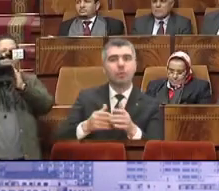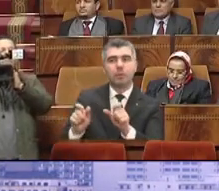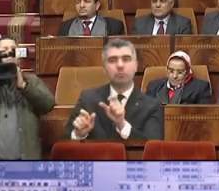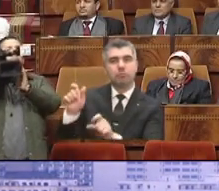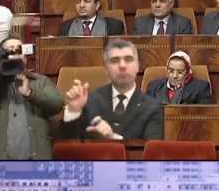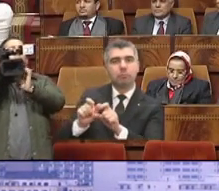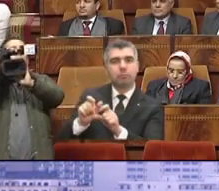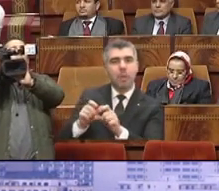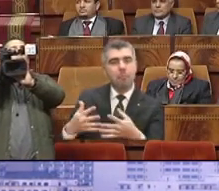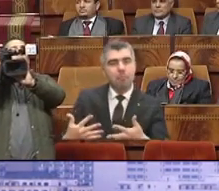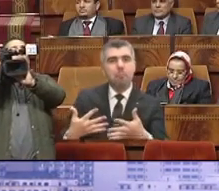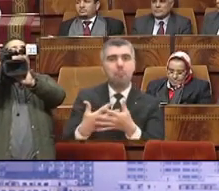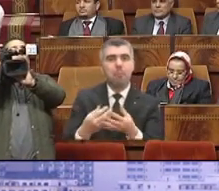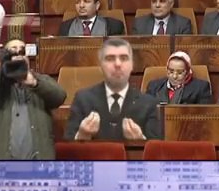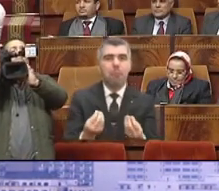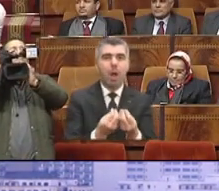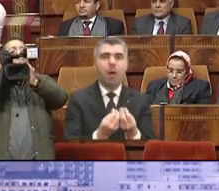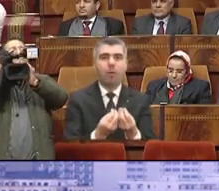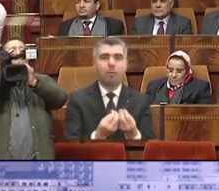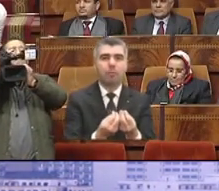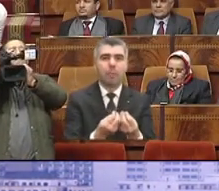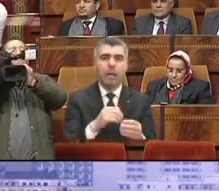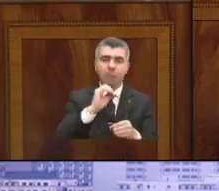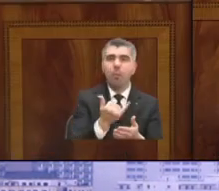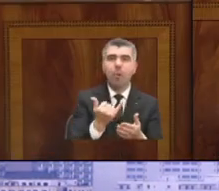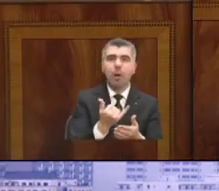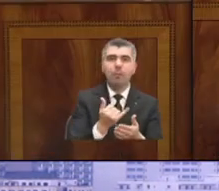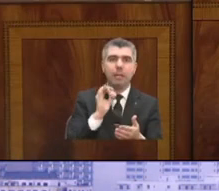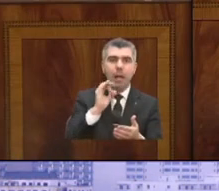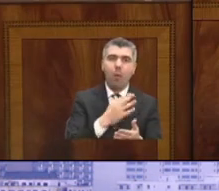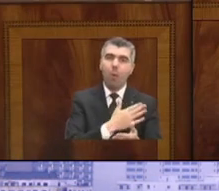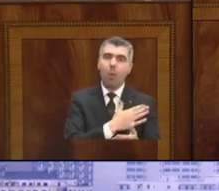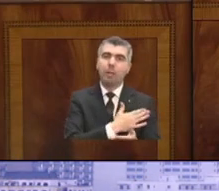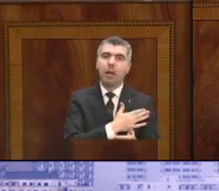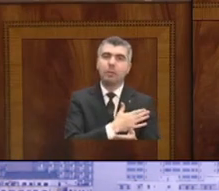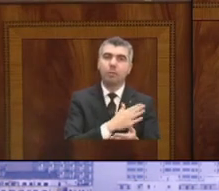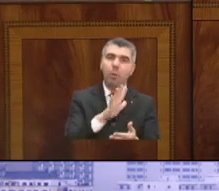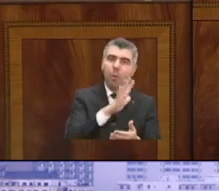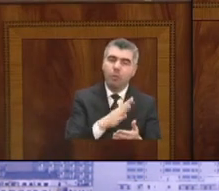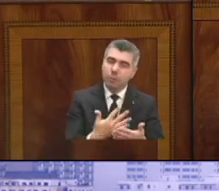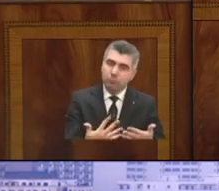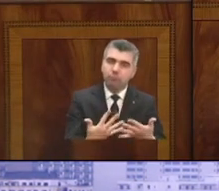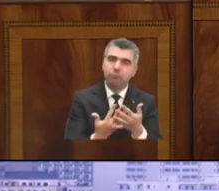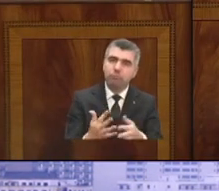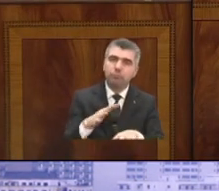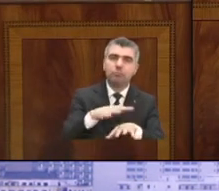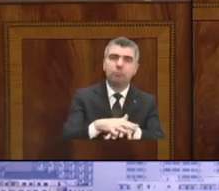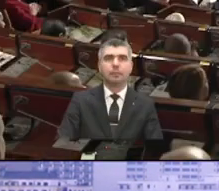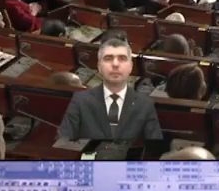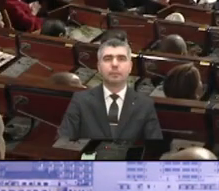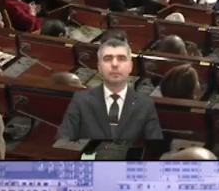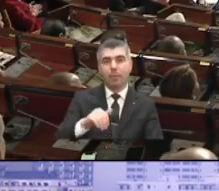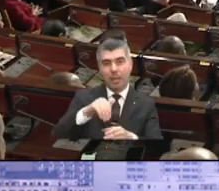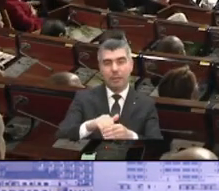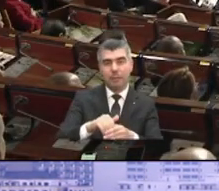الحي الزماني الاكبر تتخذوا مشروع قانون الماليه وكما تعلمون مشروع قانون الماليه هو اهم اللحظه